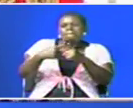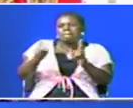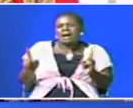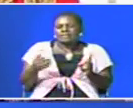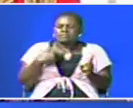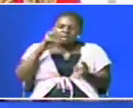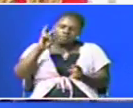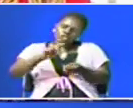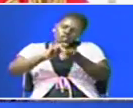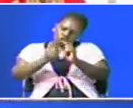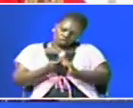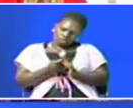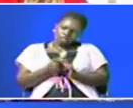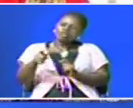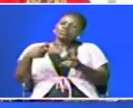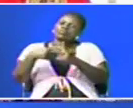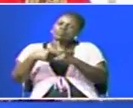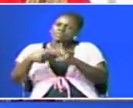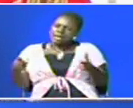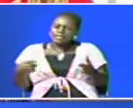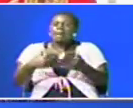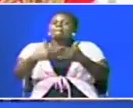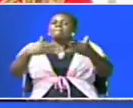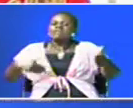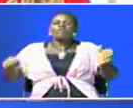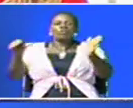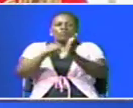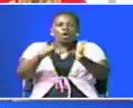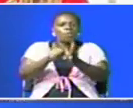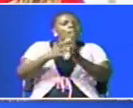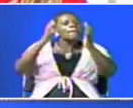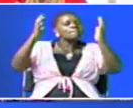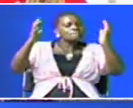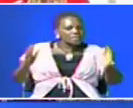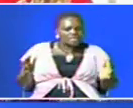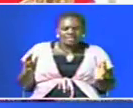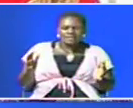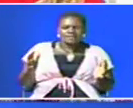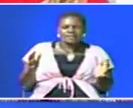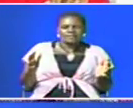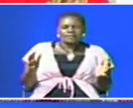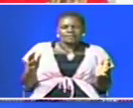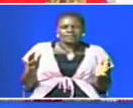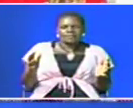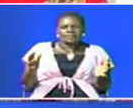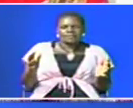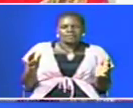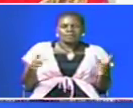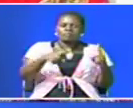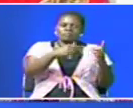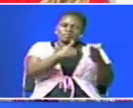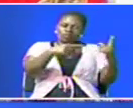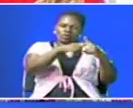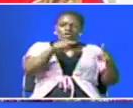hizi naona hivi sasa waanza mwanzo kabla haya mambo hayajakuwa mabaya zaidi yakafikia hapa pakuana.